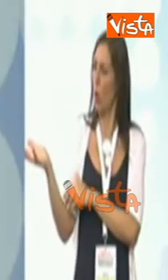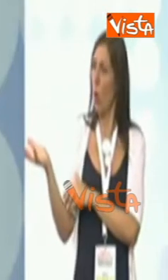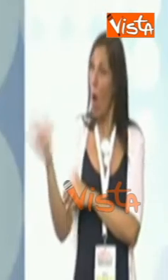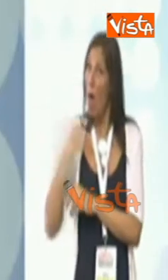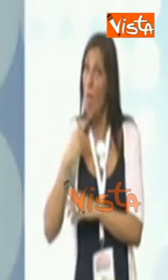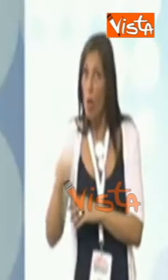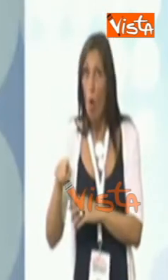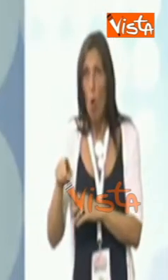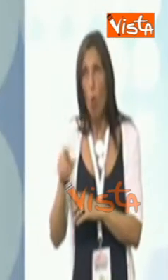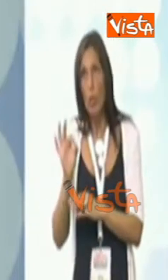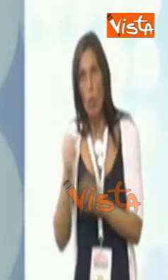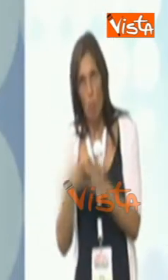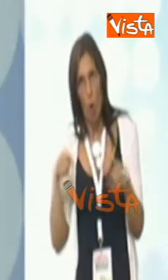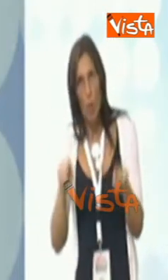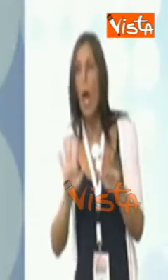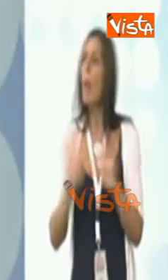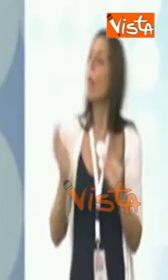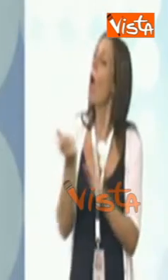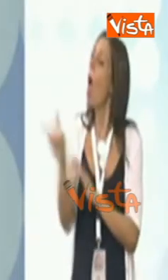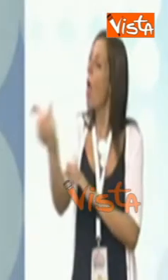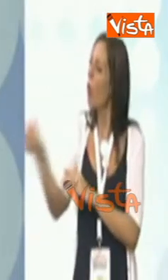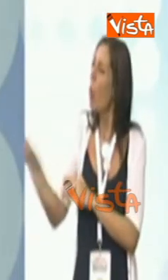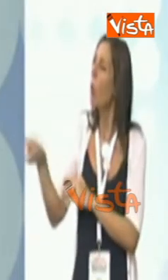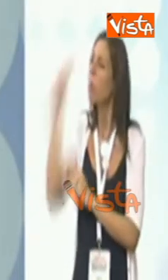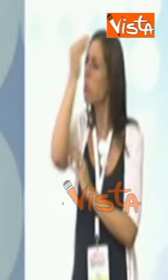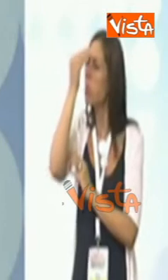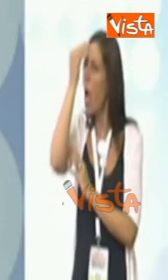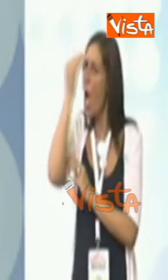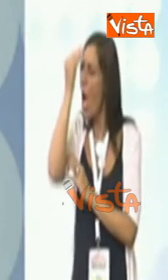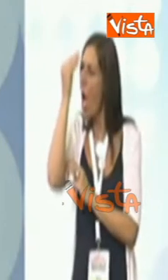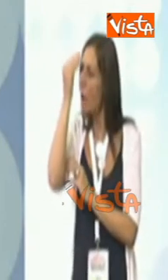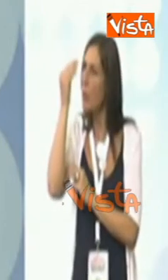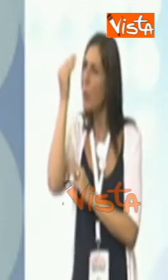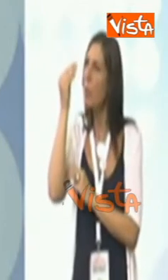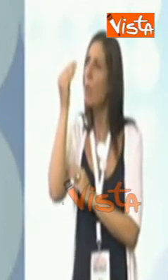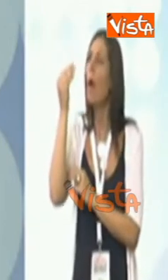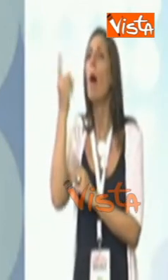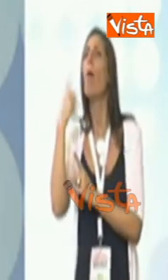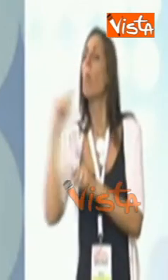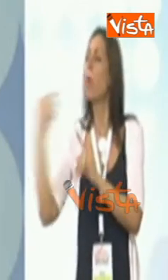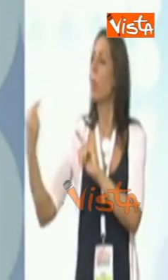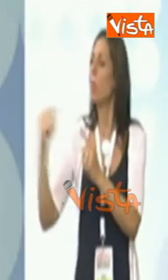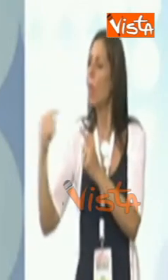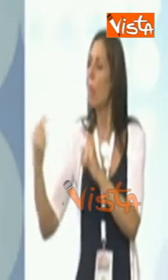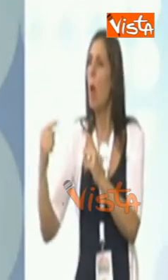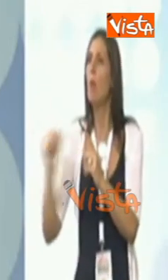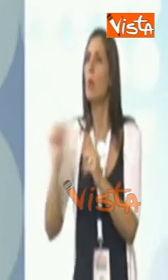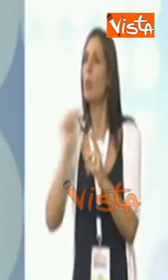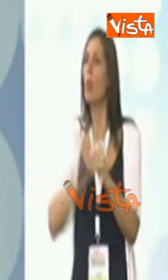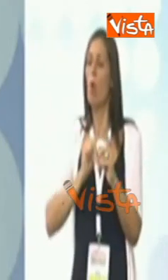perché questo è un passaggio importante mentre qualcuno pensa di rinchiuderci in un dibattito autoreferenziale